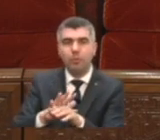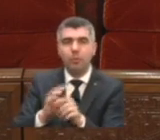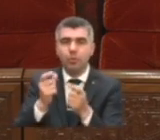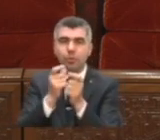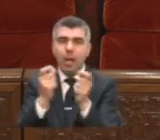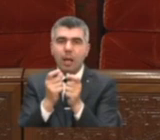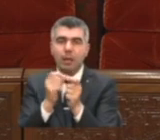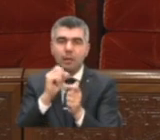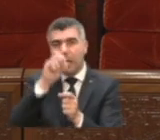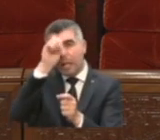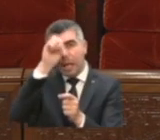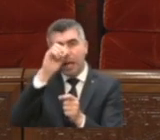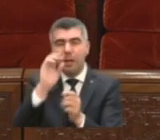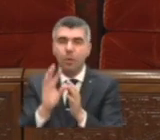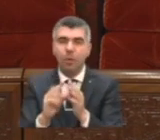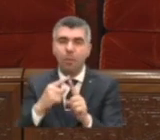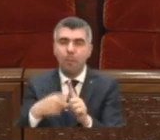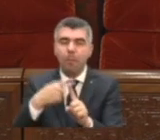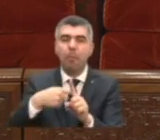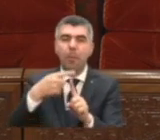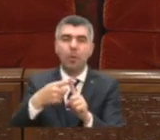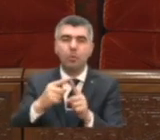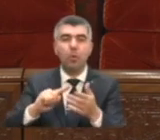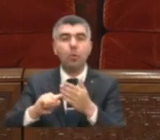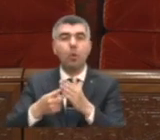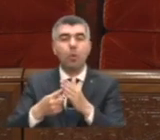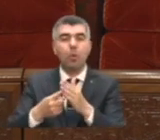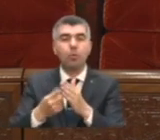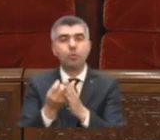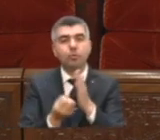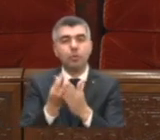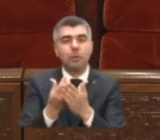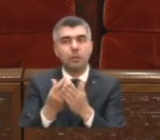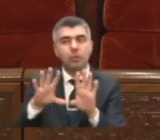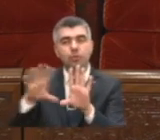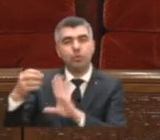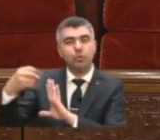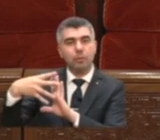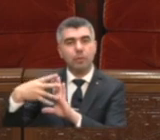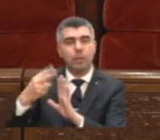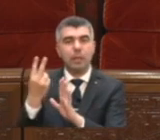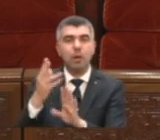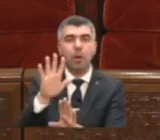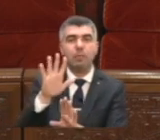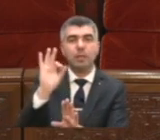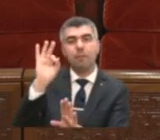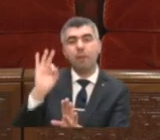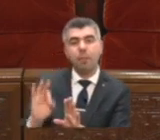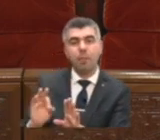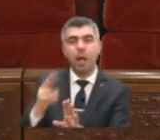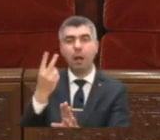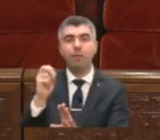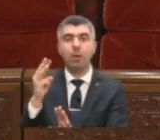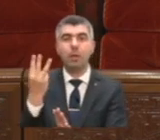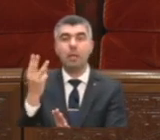كتهدف إلى إنشاء قدرة إنتاجية للكهرباء من أصل الطاقات المتجددة تفوق 52% من المزيج الطاقي إلى أفق 2030، وهذا